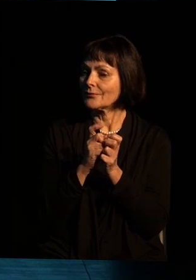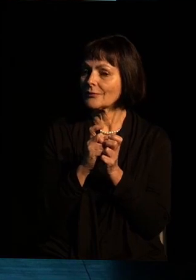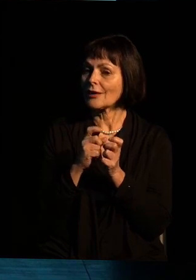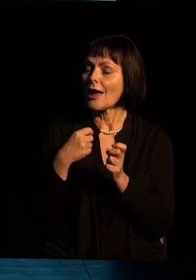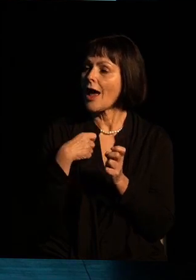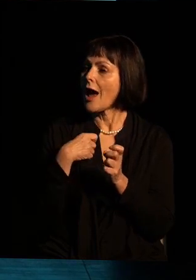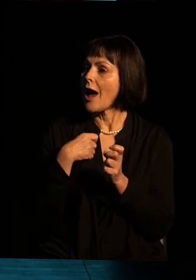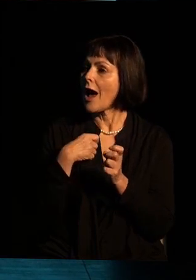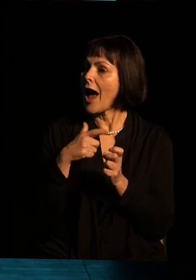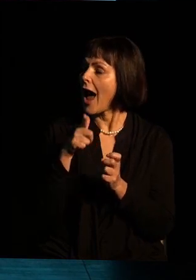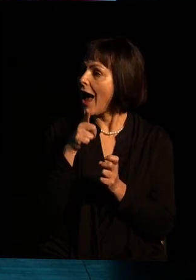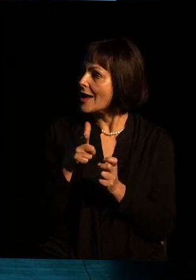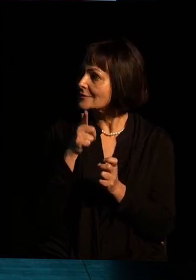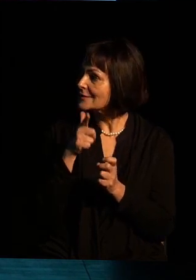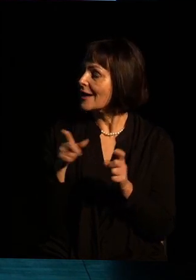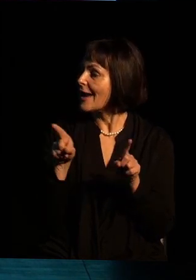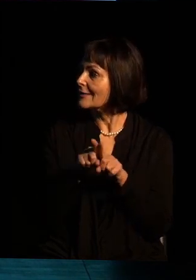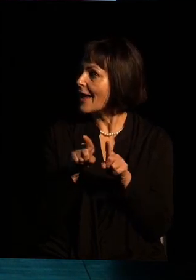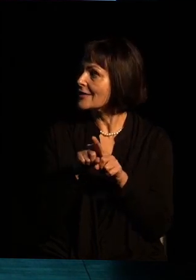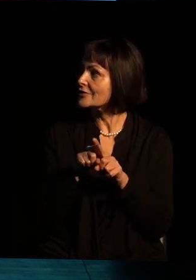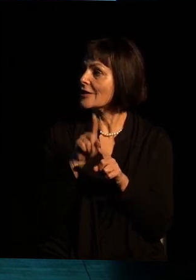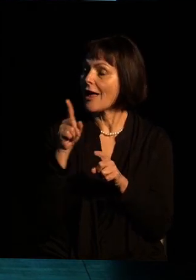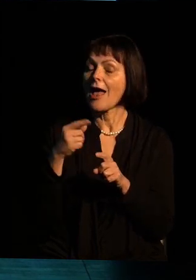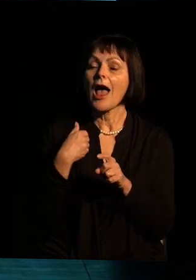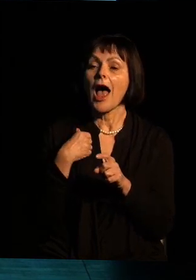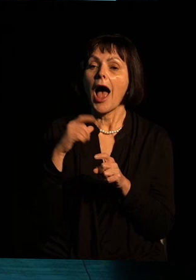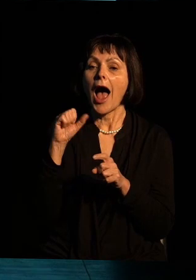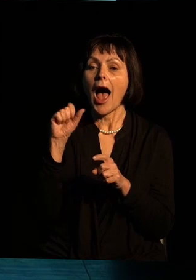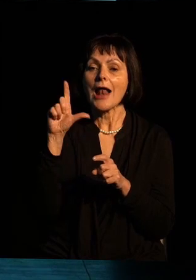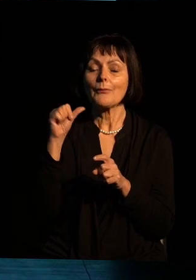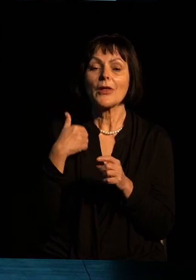wskazanych w Azji i także powędrujemy nawet w Alpy